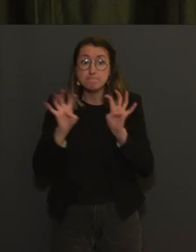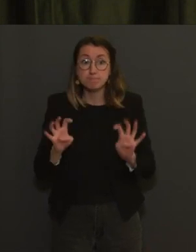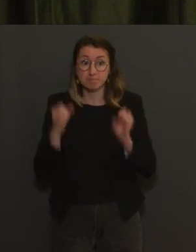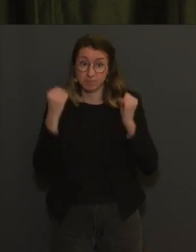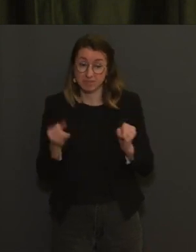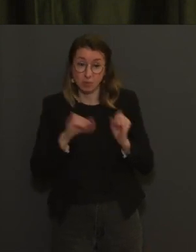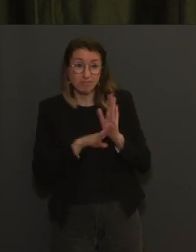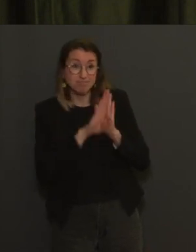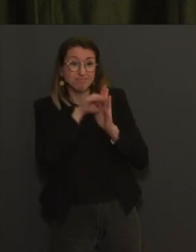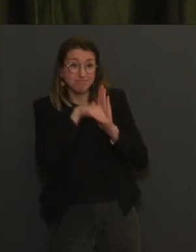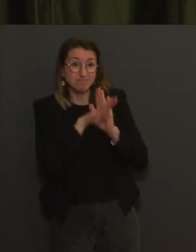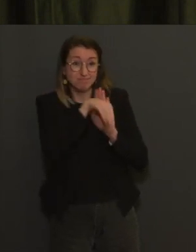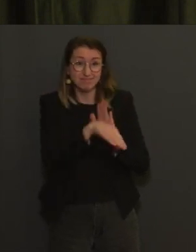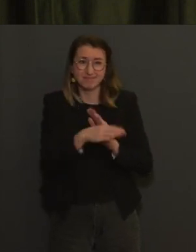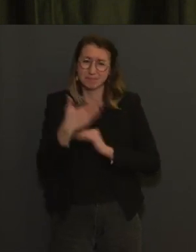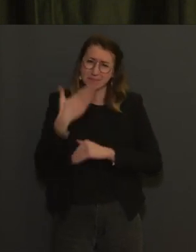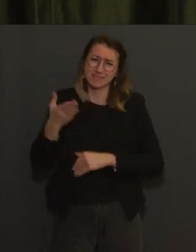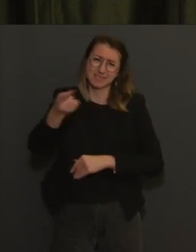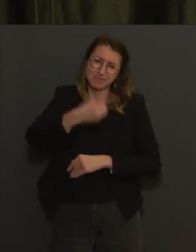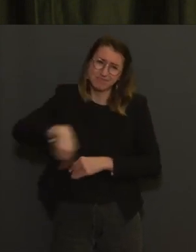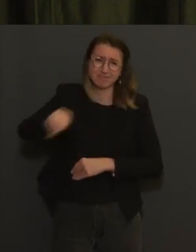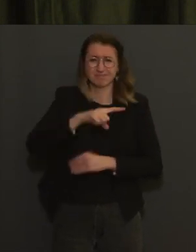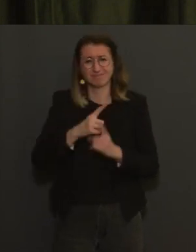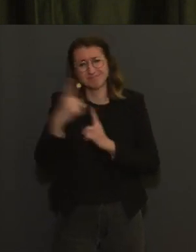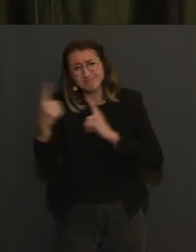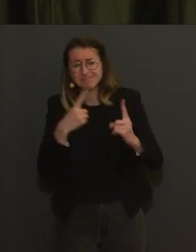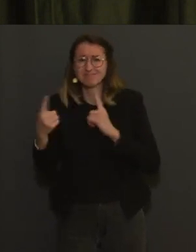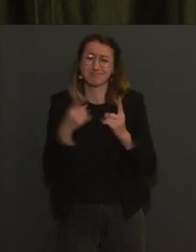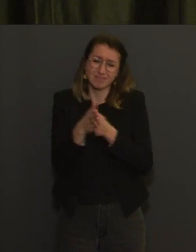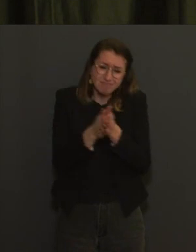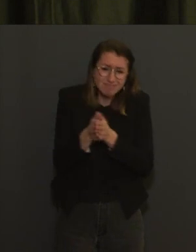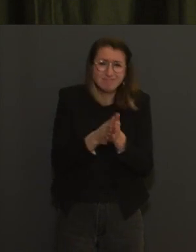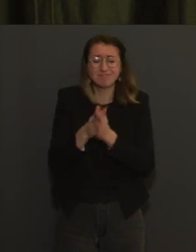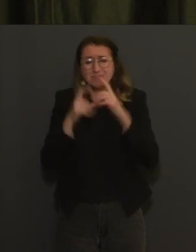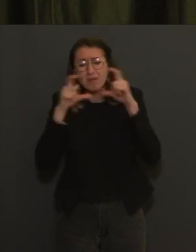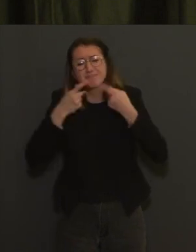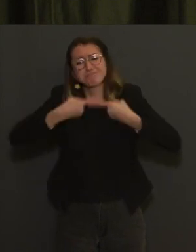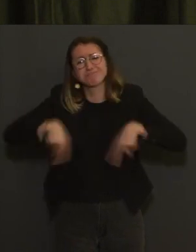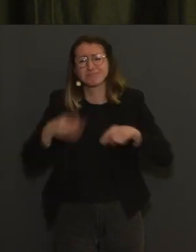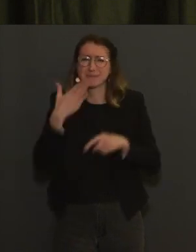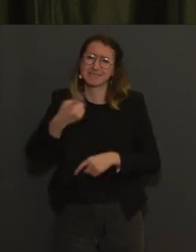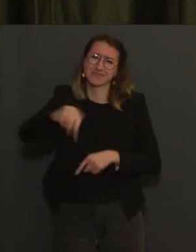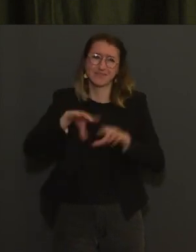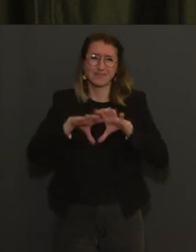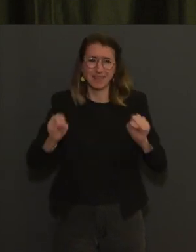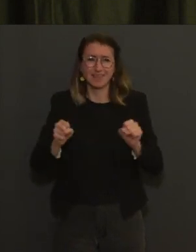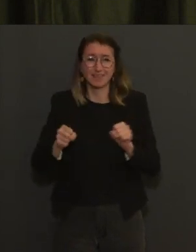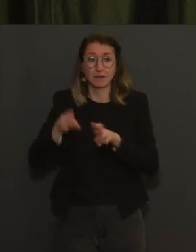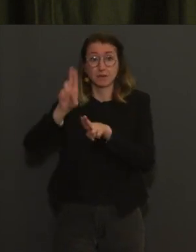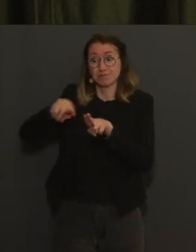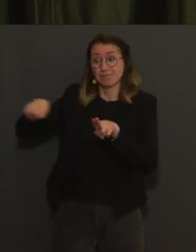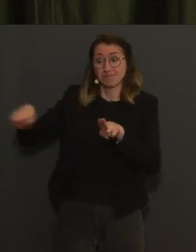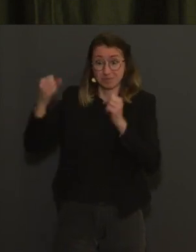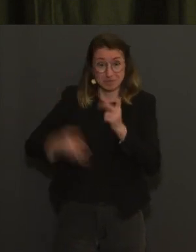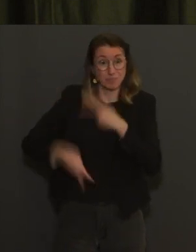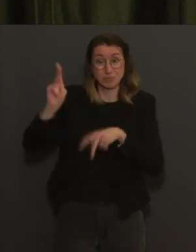les gestes barrières. Ce n'est pas cela qui agrandira l'hôpital, mais cela pourra accélérer l'inversion des courbes épidémiques. Ne